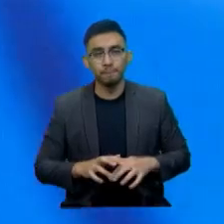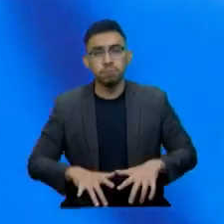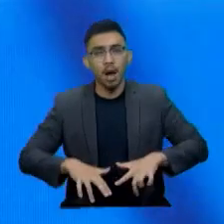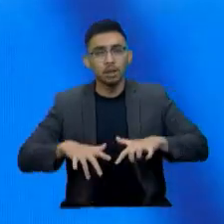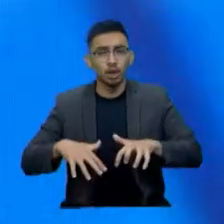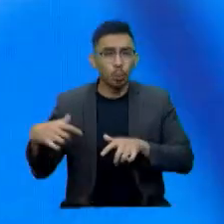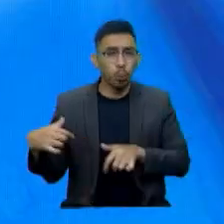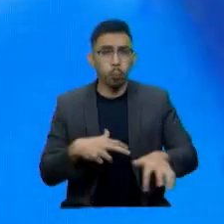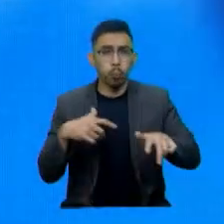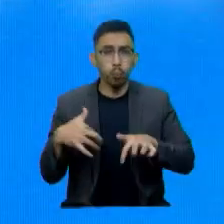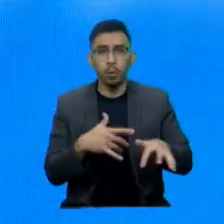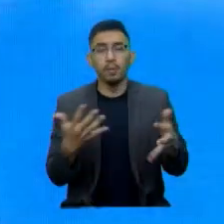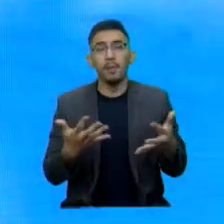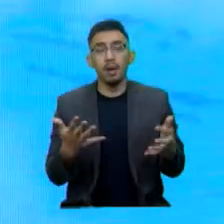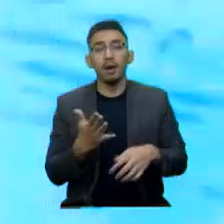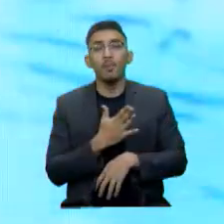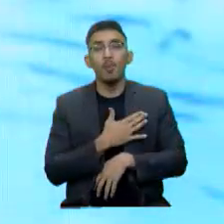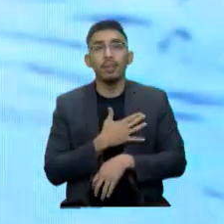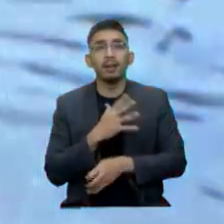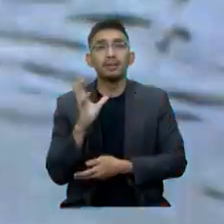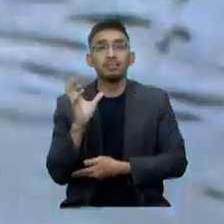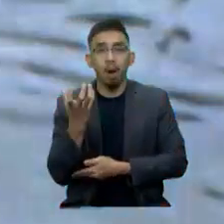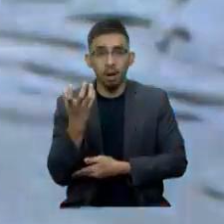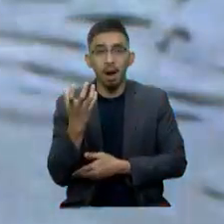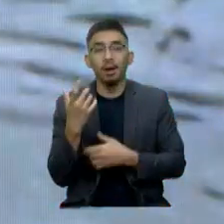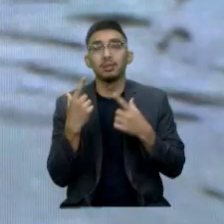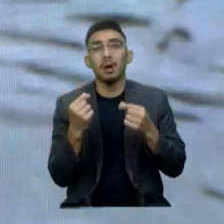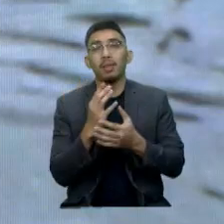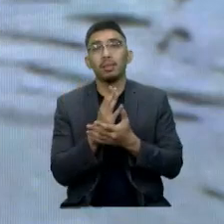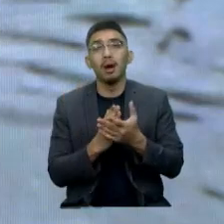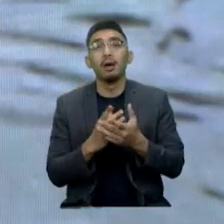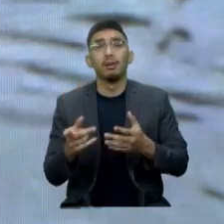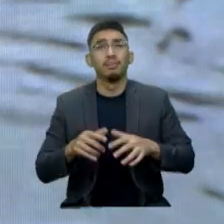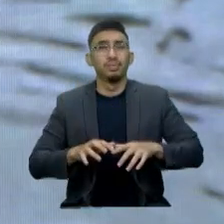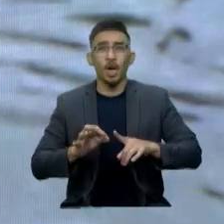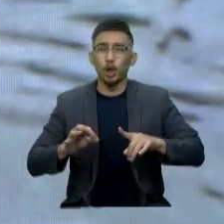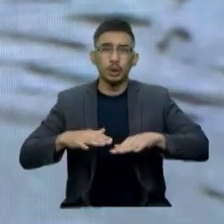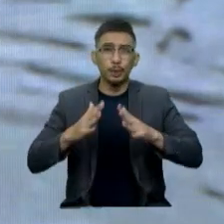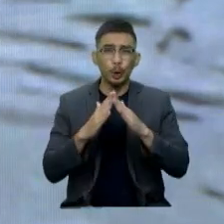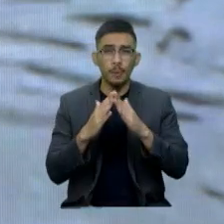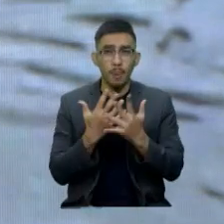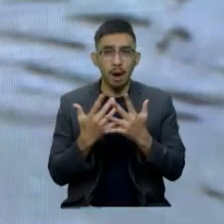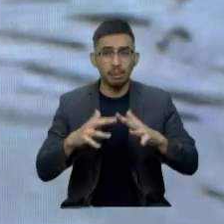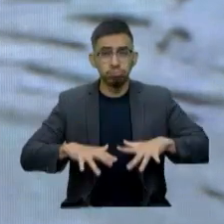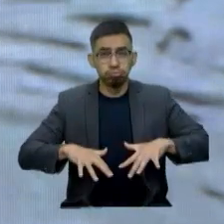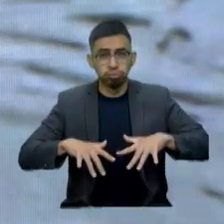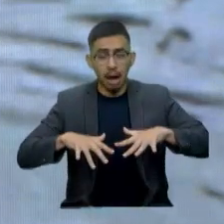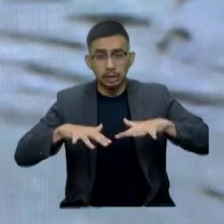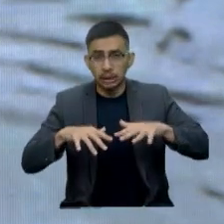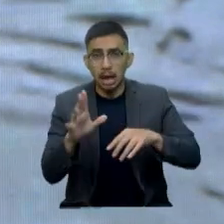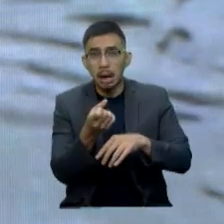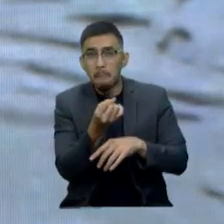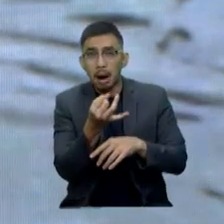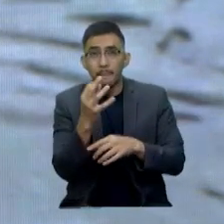pemsa Banjar bandang menerjang wilayah kabupaten Semarang Jawa Tengah selain merendam ratusan rumah warga Banjir juga membuat sejumlah tiang